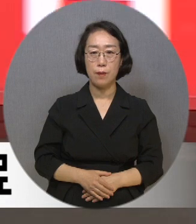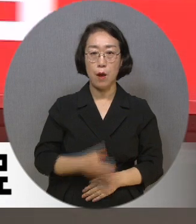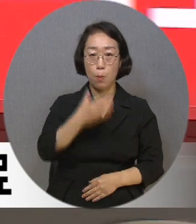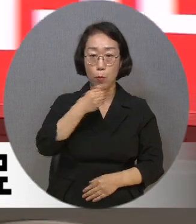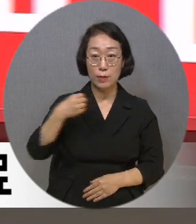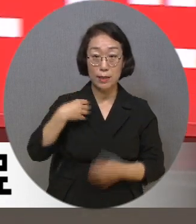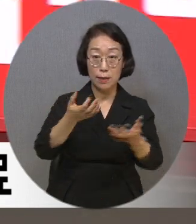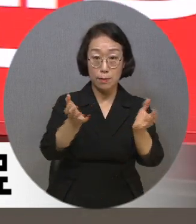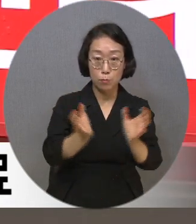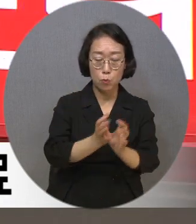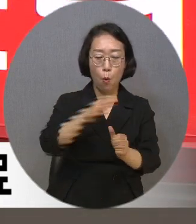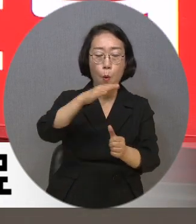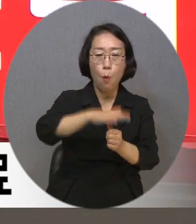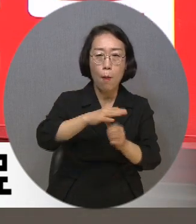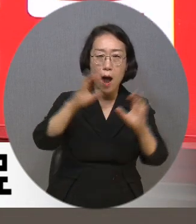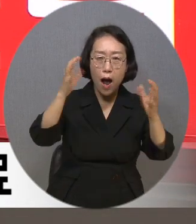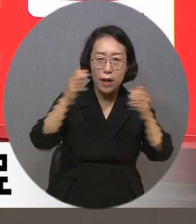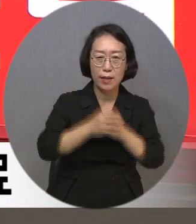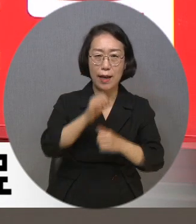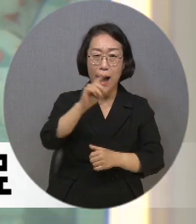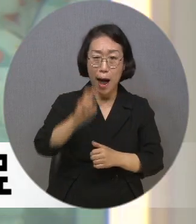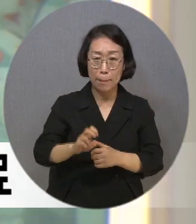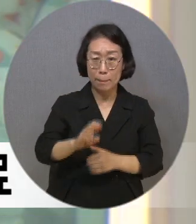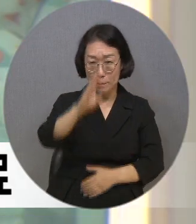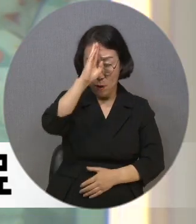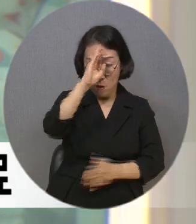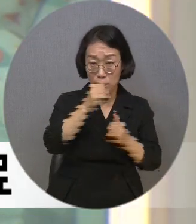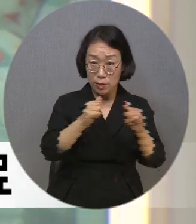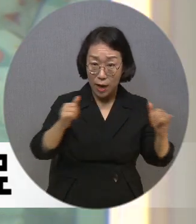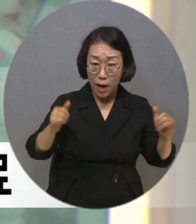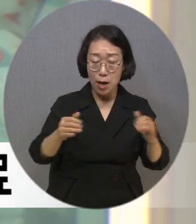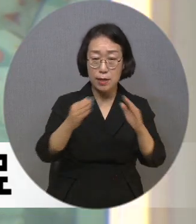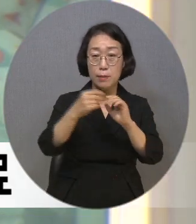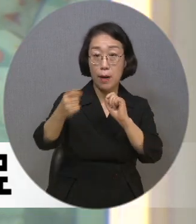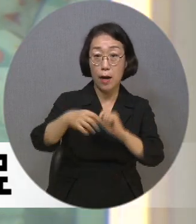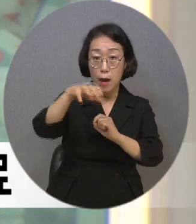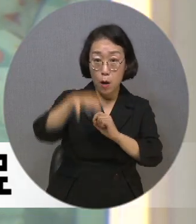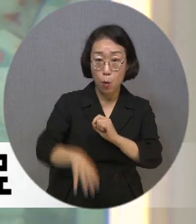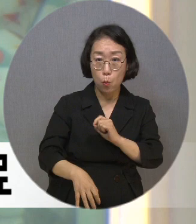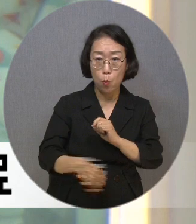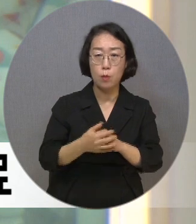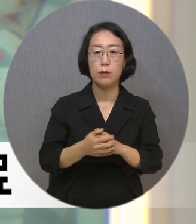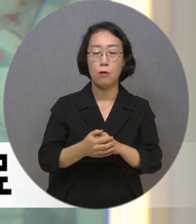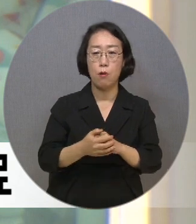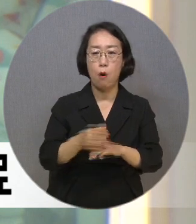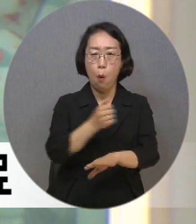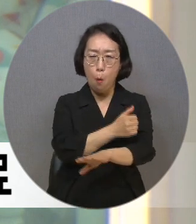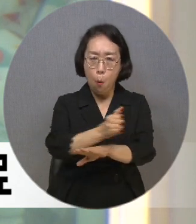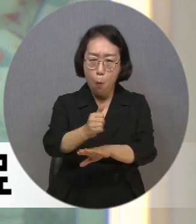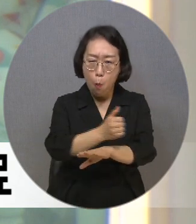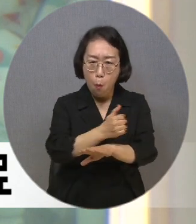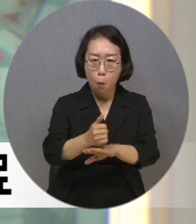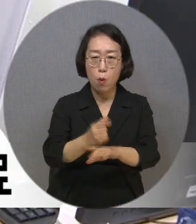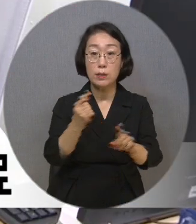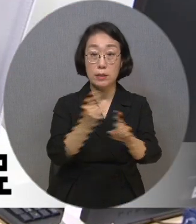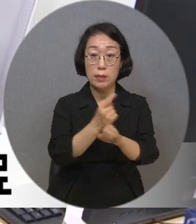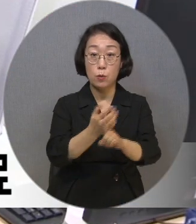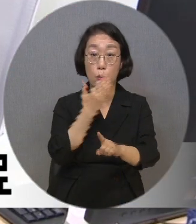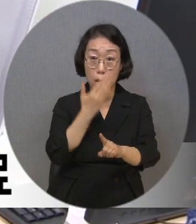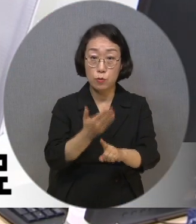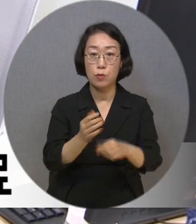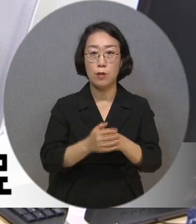보건복지부가 소아암 환자가 거주지 인근병원에서 치료받을 수 있도록 서울을 제외한 전국 5개 권역에